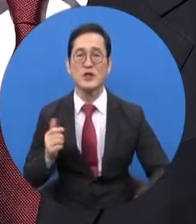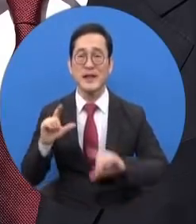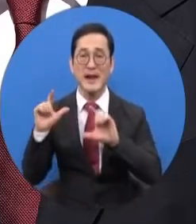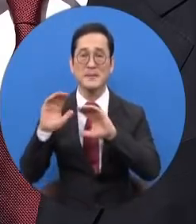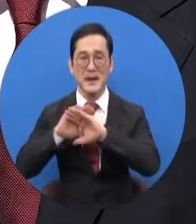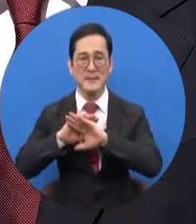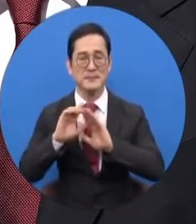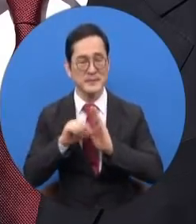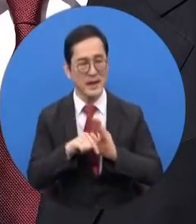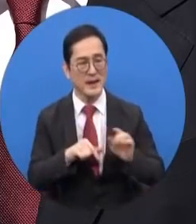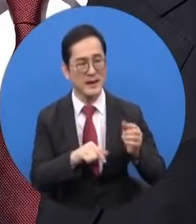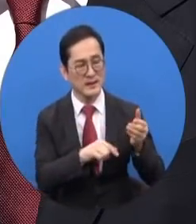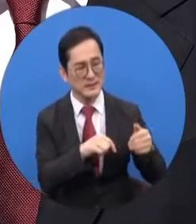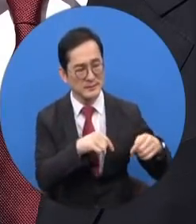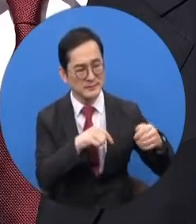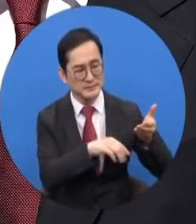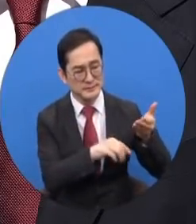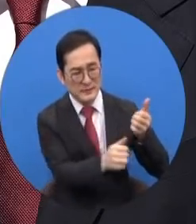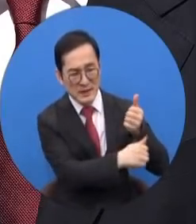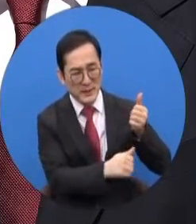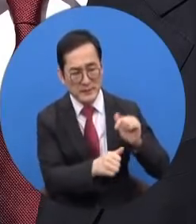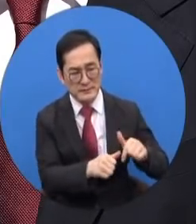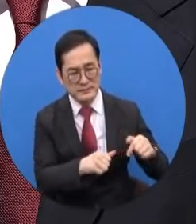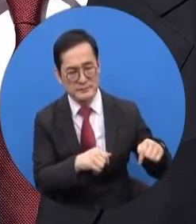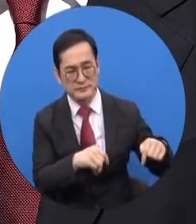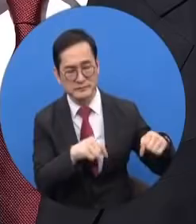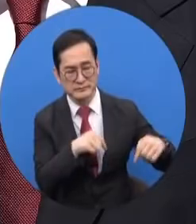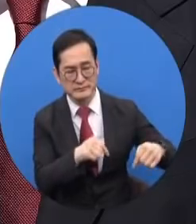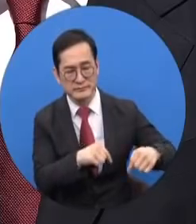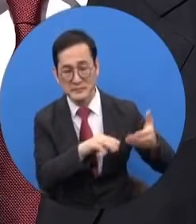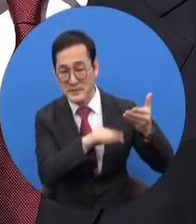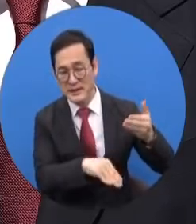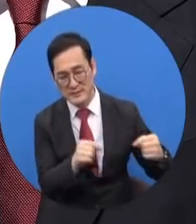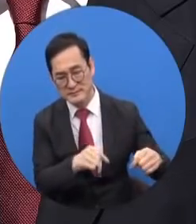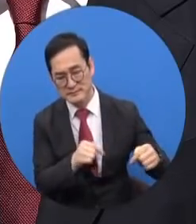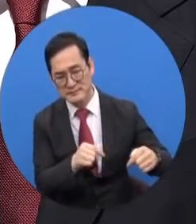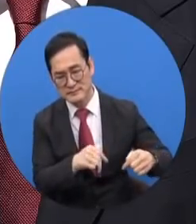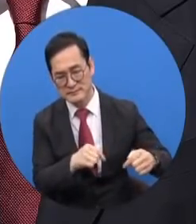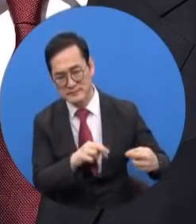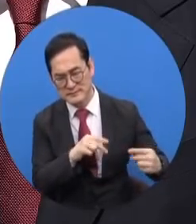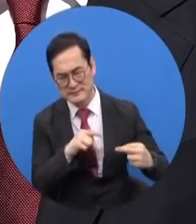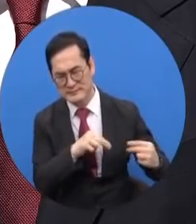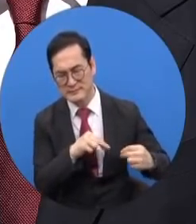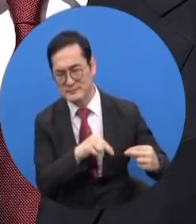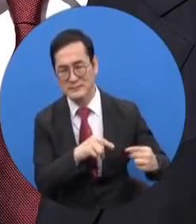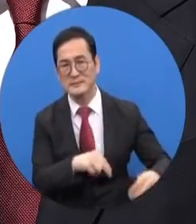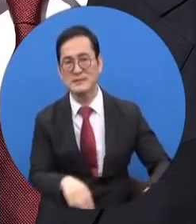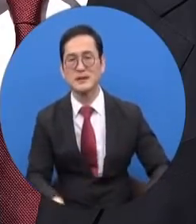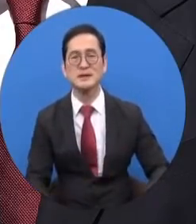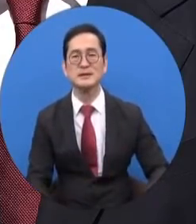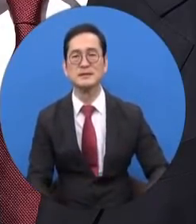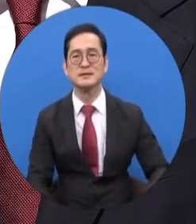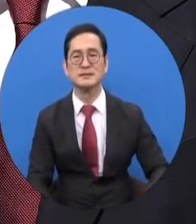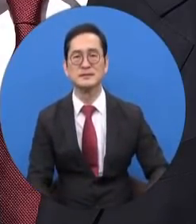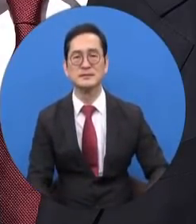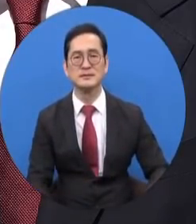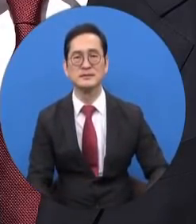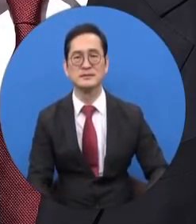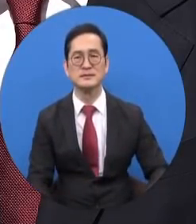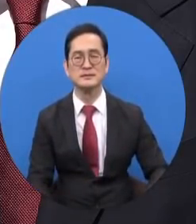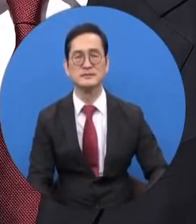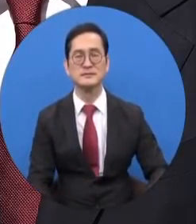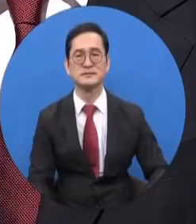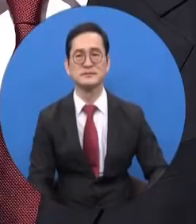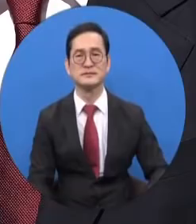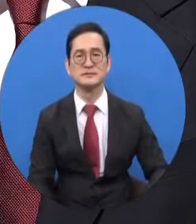장제원 비서실장이 이견을 보였다. 그러니까 저 두 분의 의견이 달랐겠습니까? 당선인과 문 대통령의